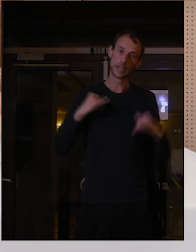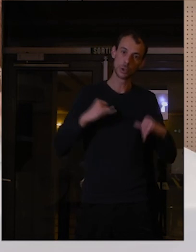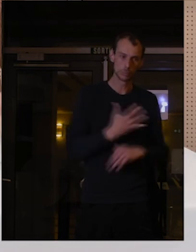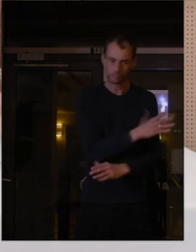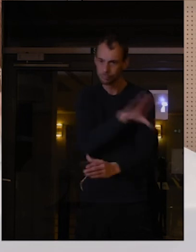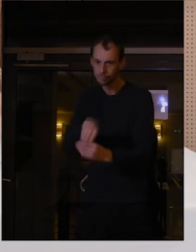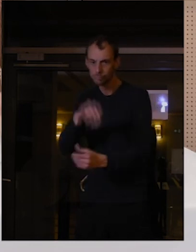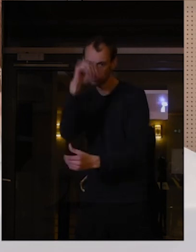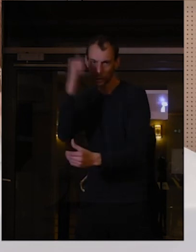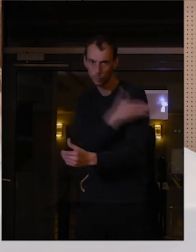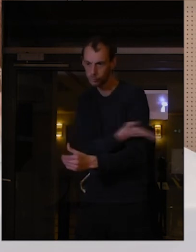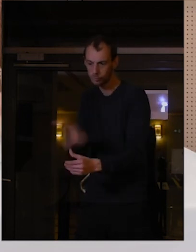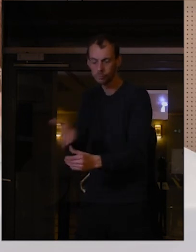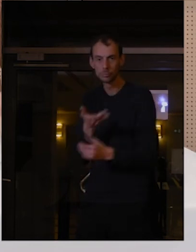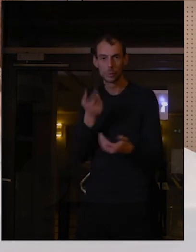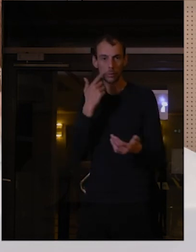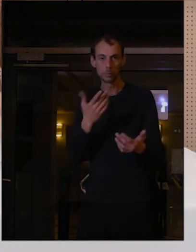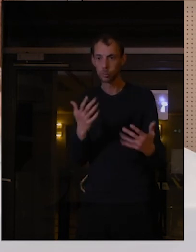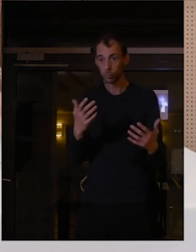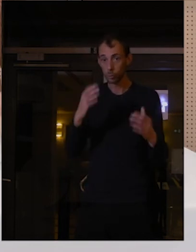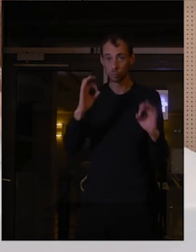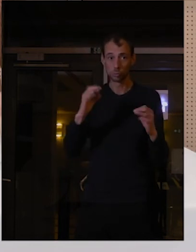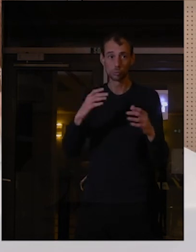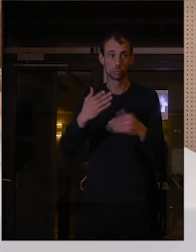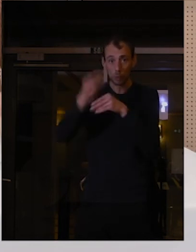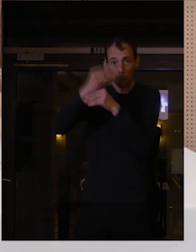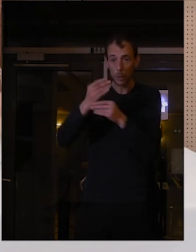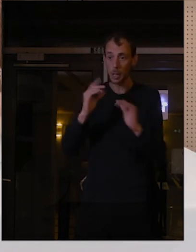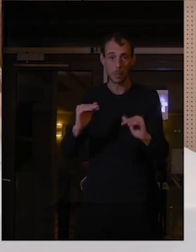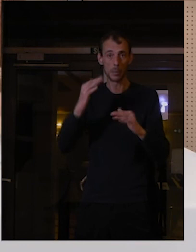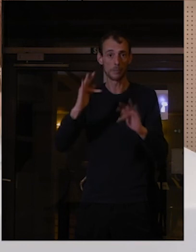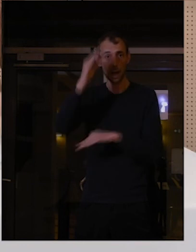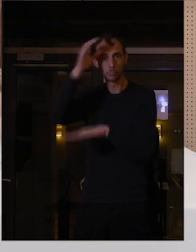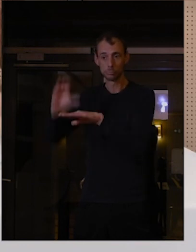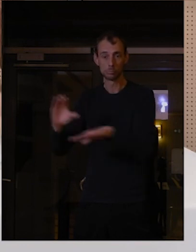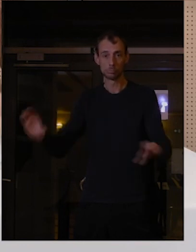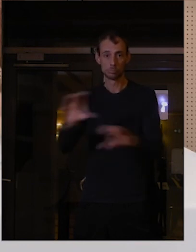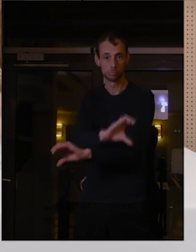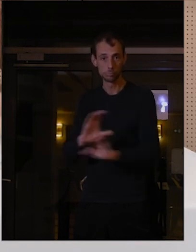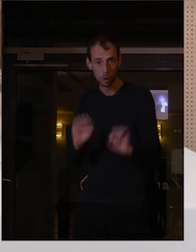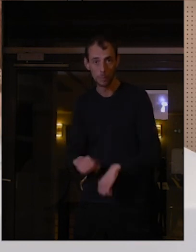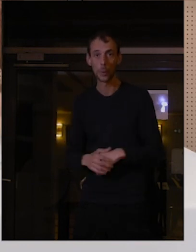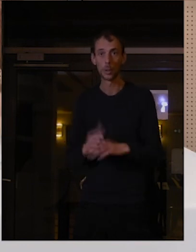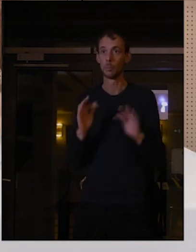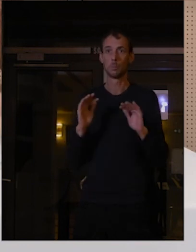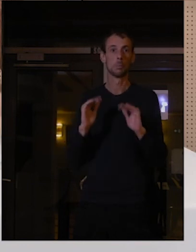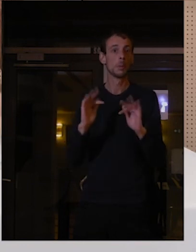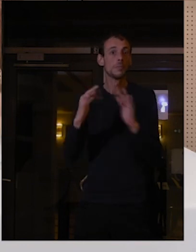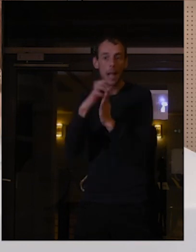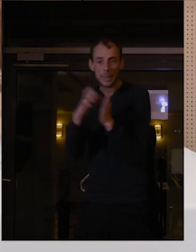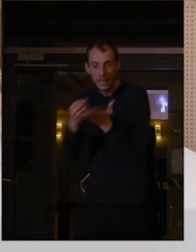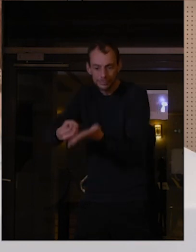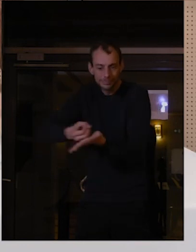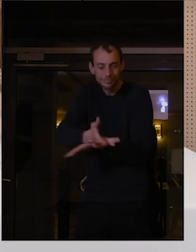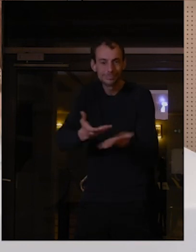pour apprendre d'une part et d'autre, ou que ce soit pour même le message et l'état d'esprit qu'on peut véhiculer. Donc, je pense que c'est important de ne pas